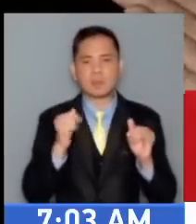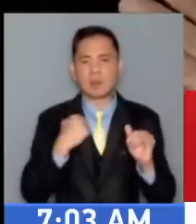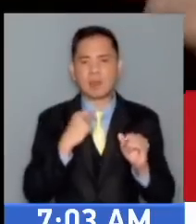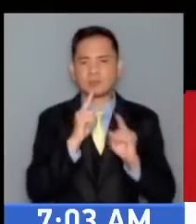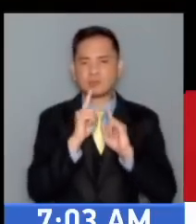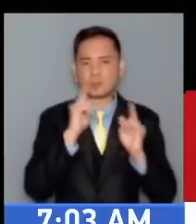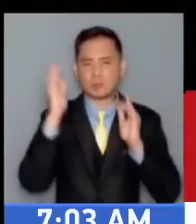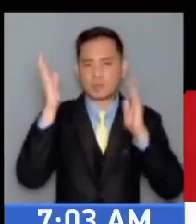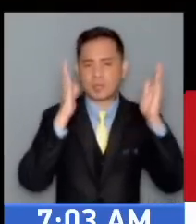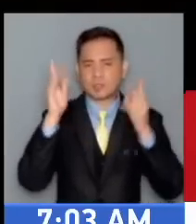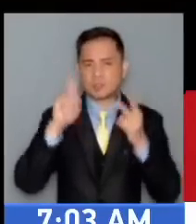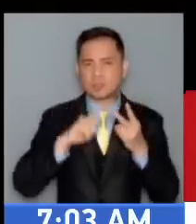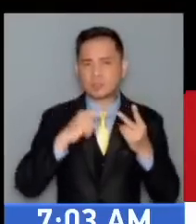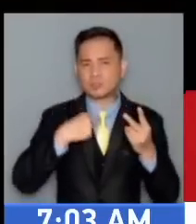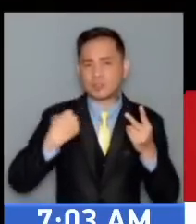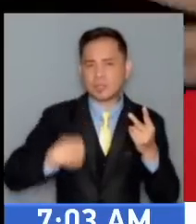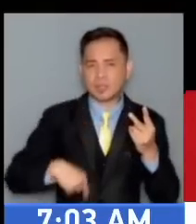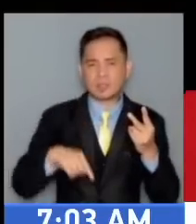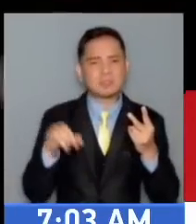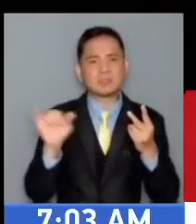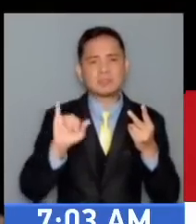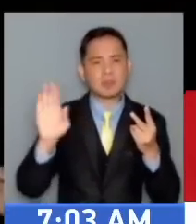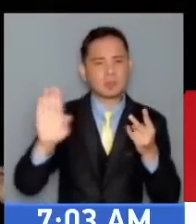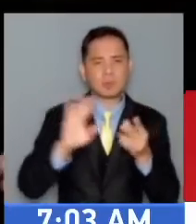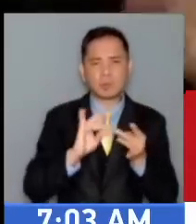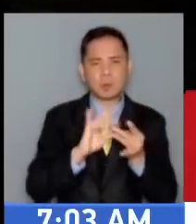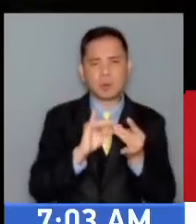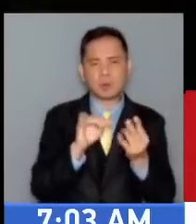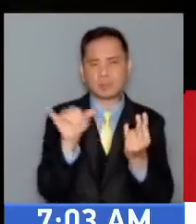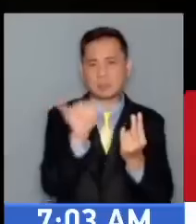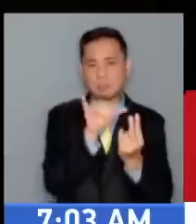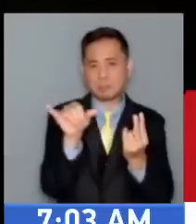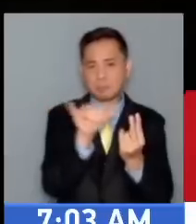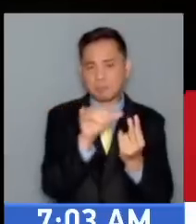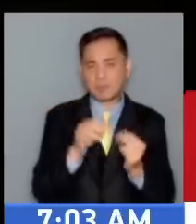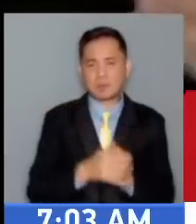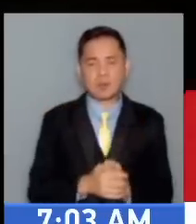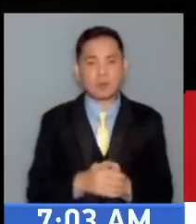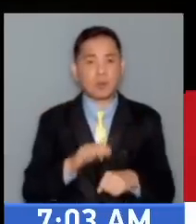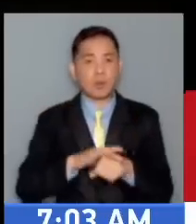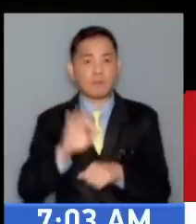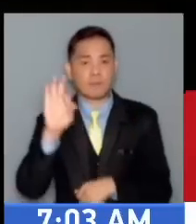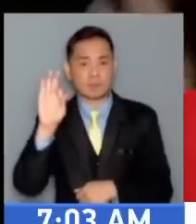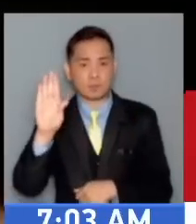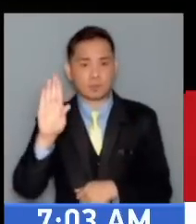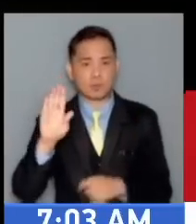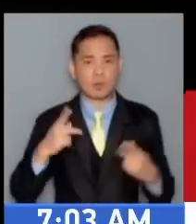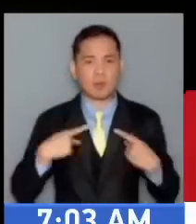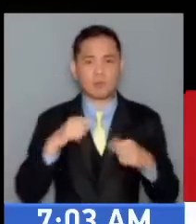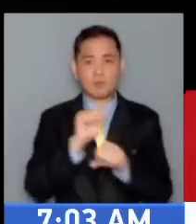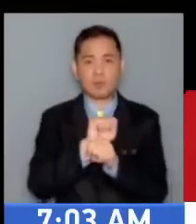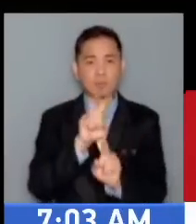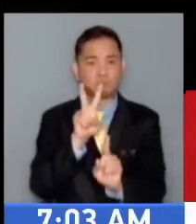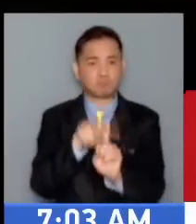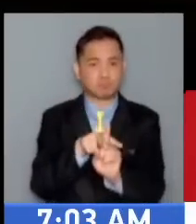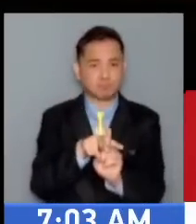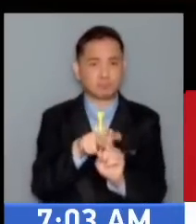also, is sa Facebook, merong job posting. So yung job posting na yun,